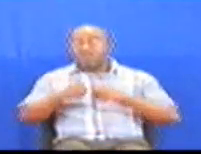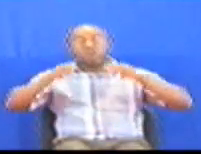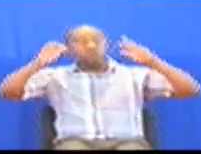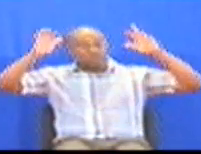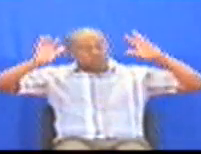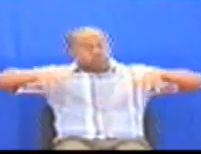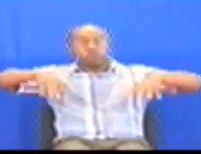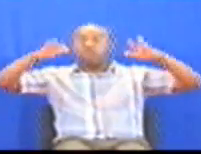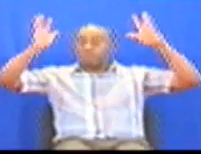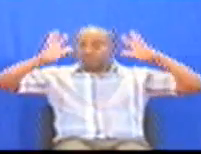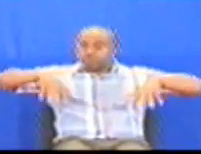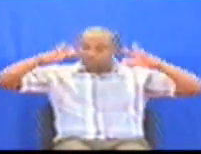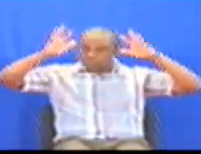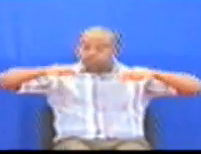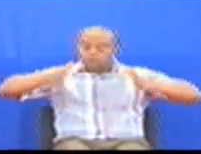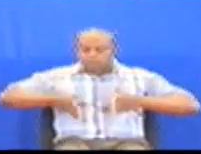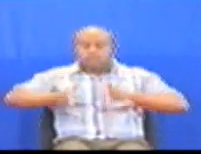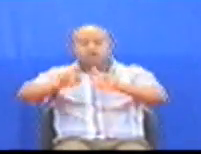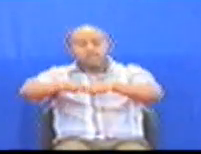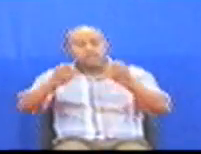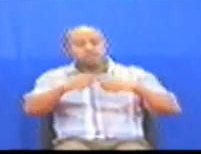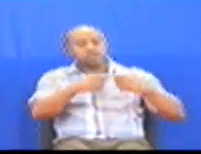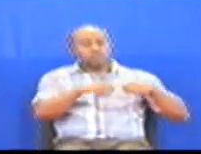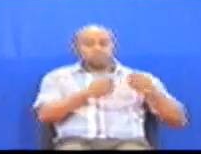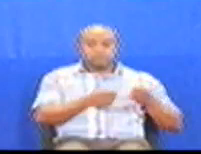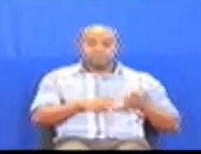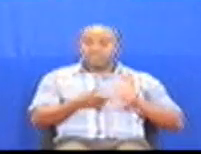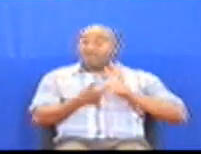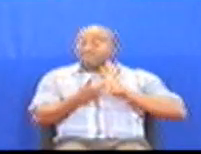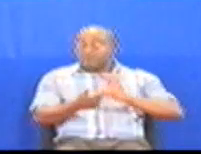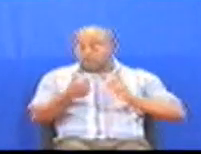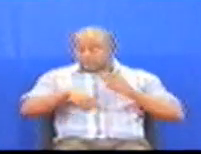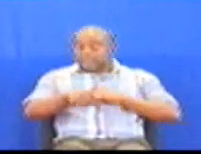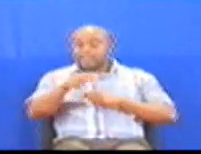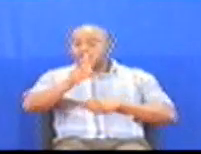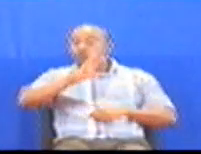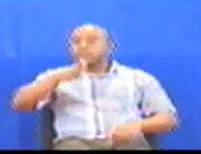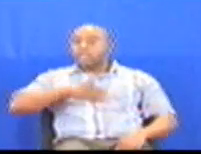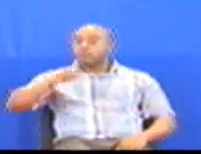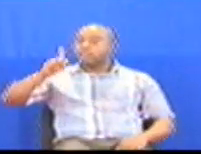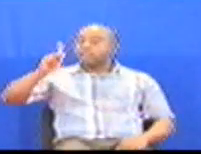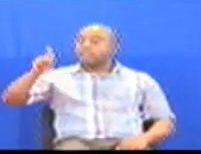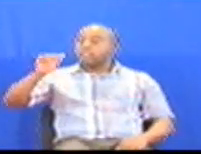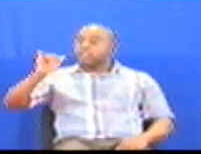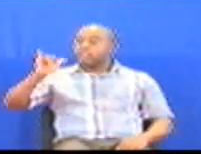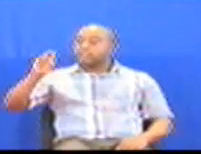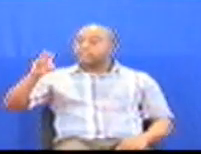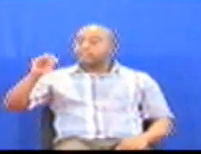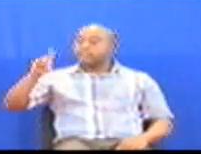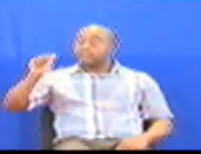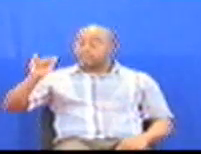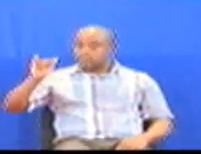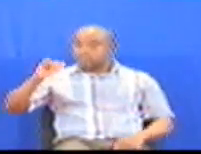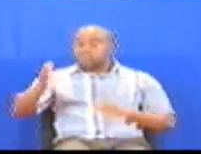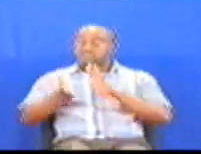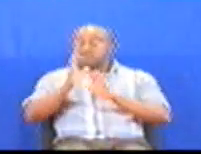kutosha. Na nichukulie mfano katika wilaya yangu ya Kilindi, mvua zilianza mwezi wa 10. Hadi leo hii mvua zinaendelea